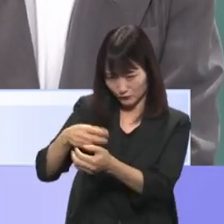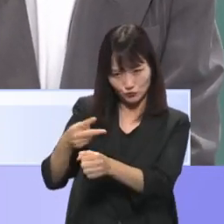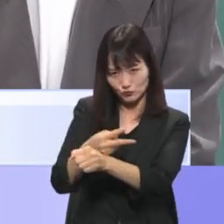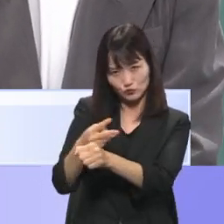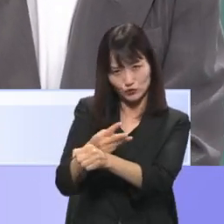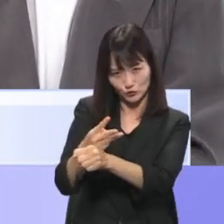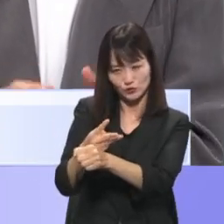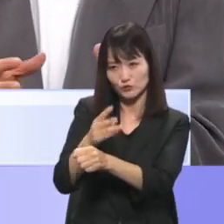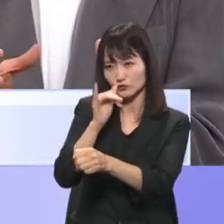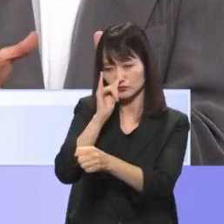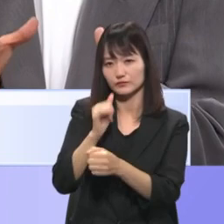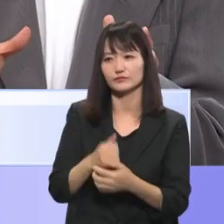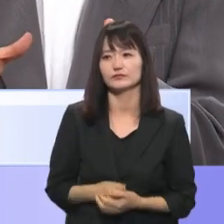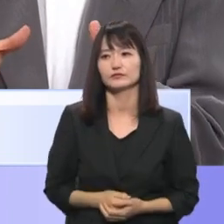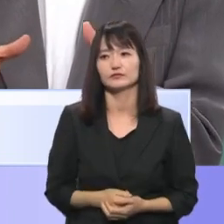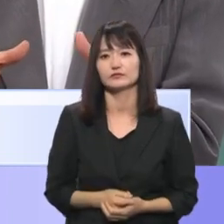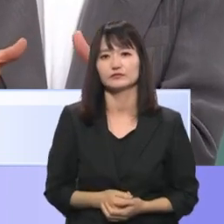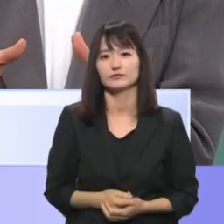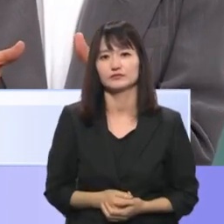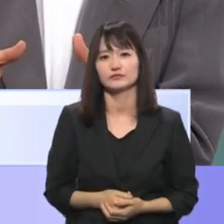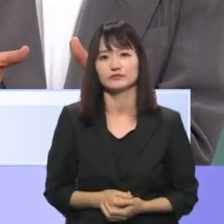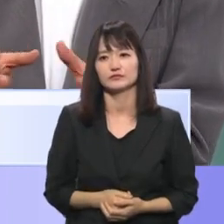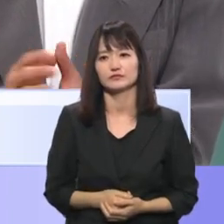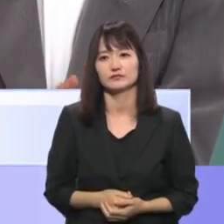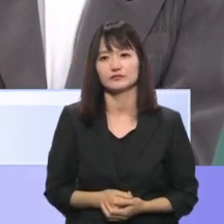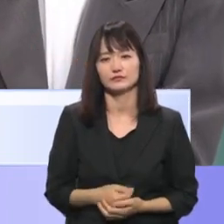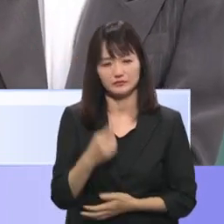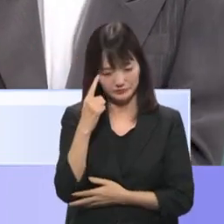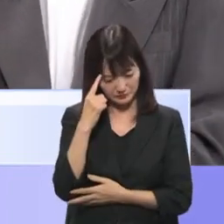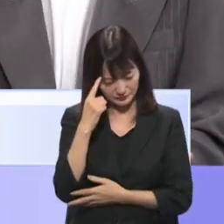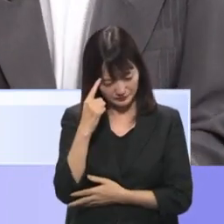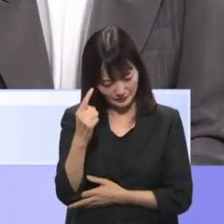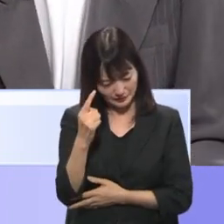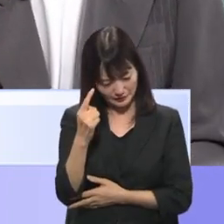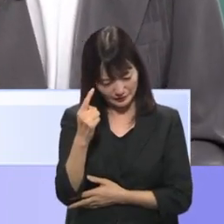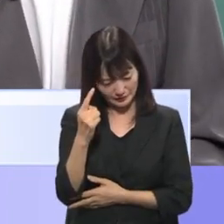막 저희가 딱 막히는 컨텐츠들이 있어요